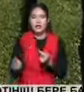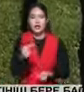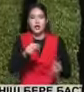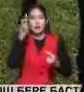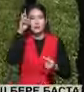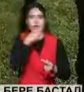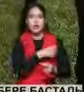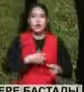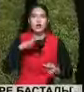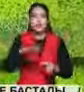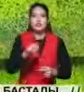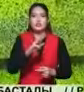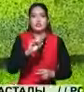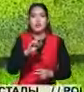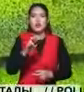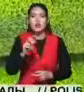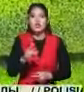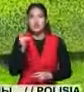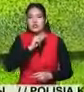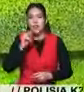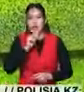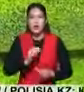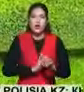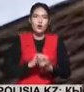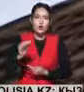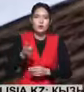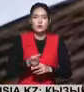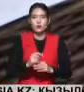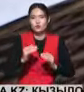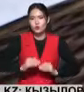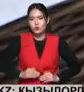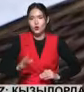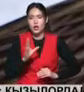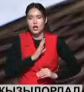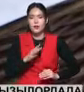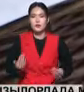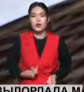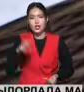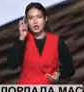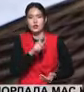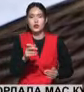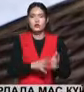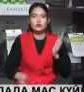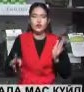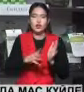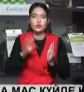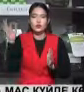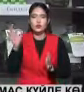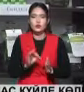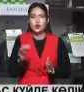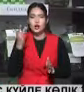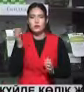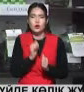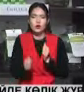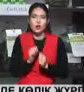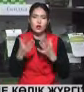мемлекеттің бірі Үндістанда шай ішу көрсеткіші бұлардан әлде қайда төмен. Жалпы ел тұрғындарының 99% күнделікті шай